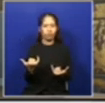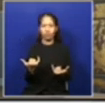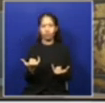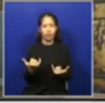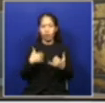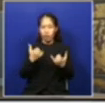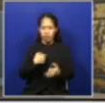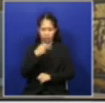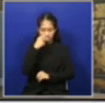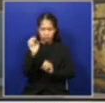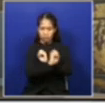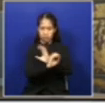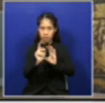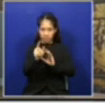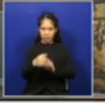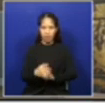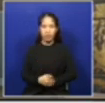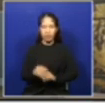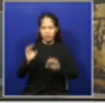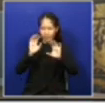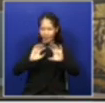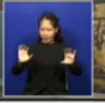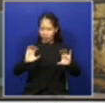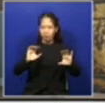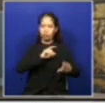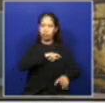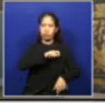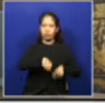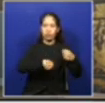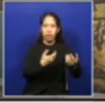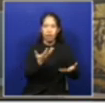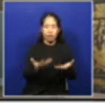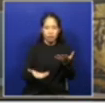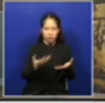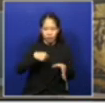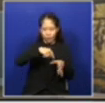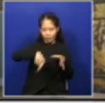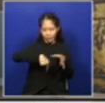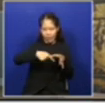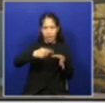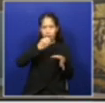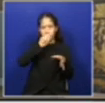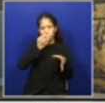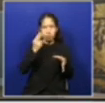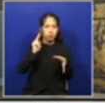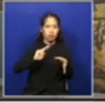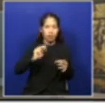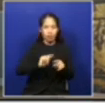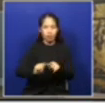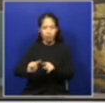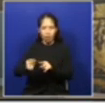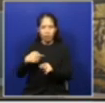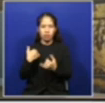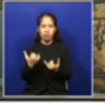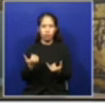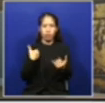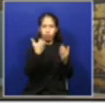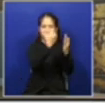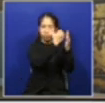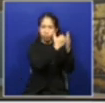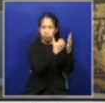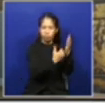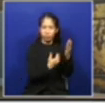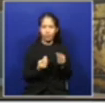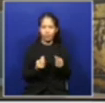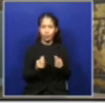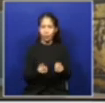ในขณะนี้ก็คือการใช้จ่ายภาครัฐและการบริโภคภายในประเทศสิ่งที่ผมเอาตัวเลขมาให้ท่านประธานได้เห็น